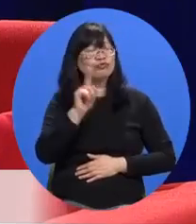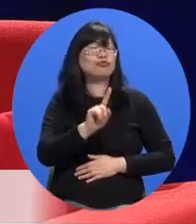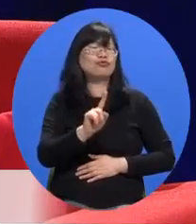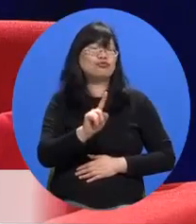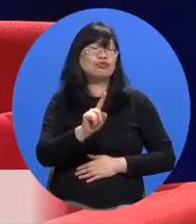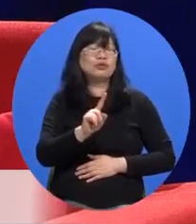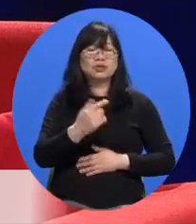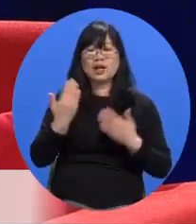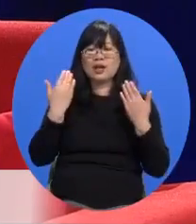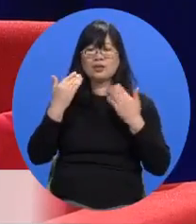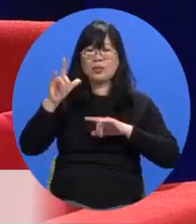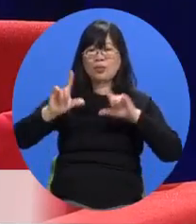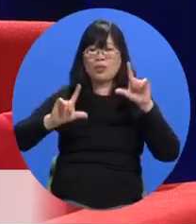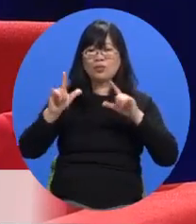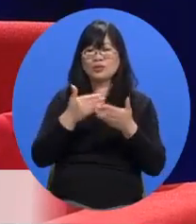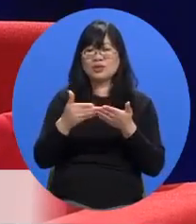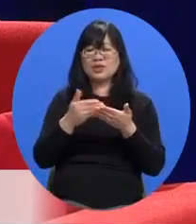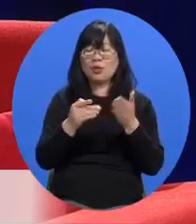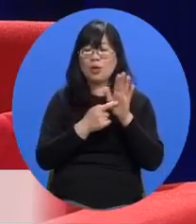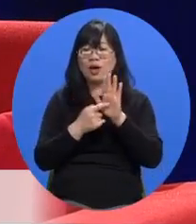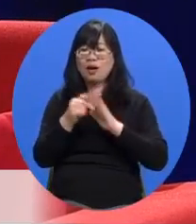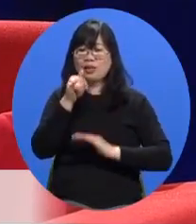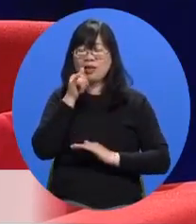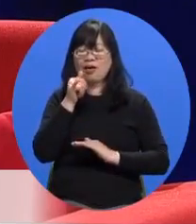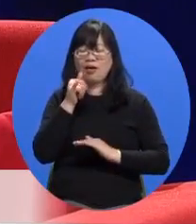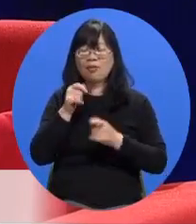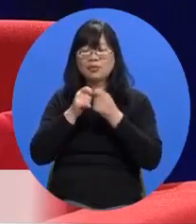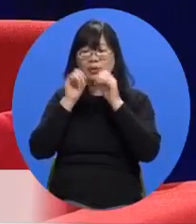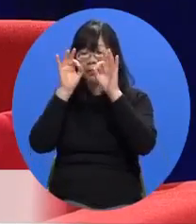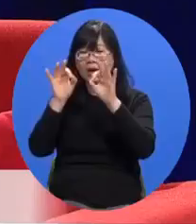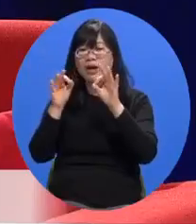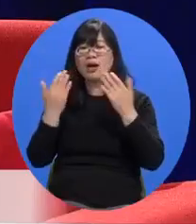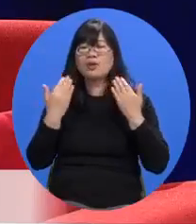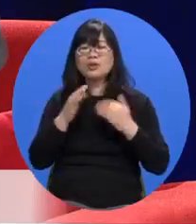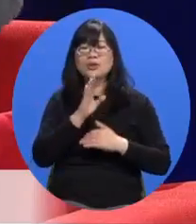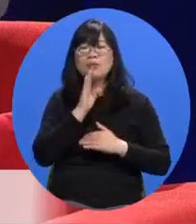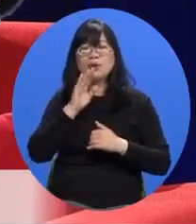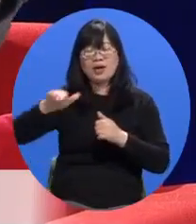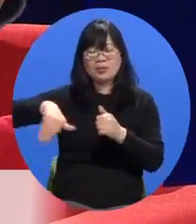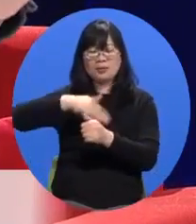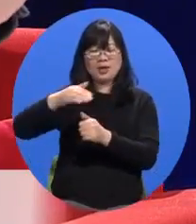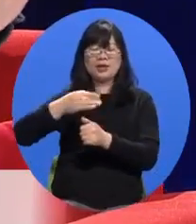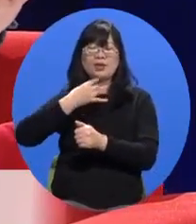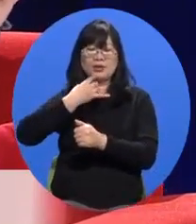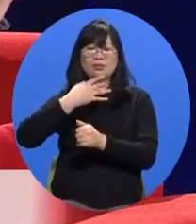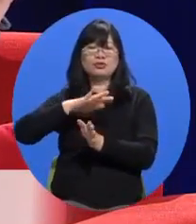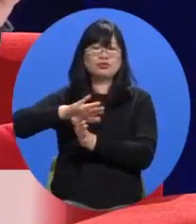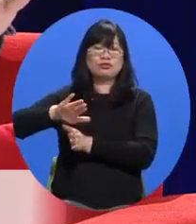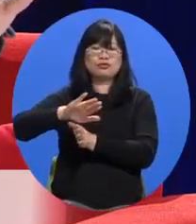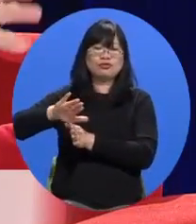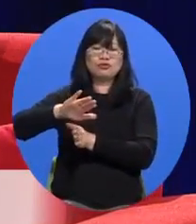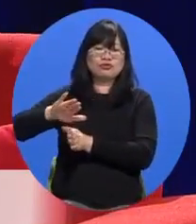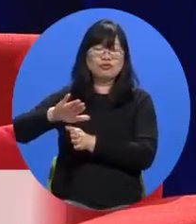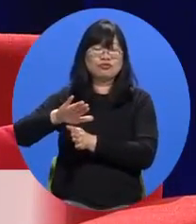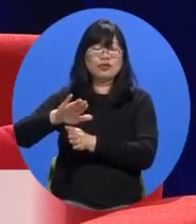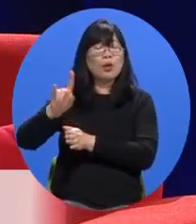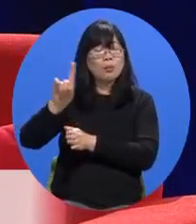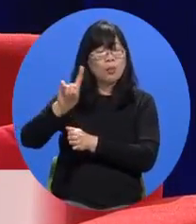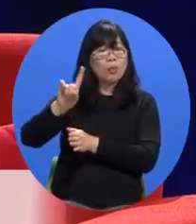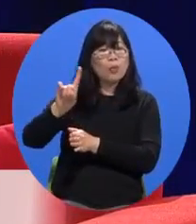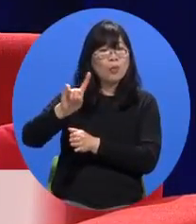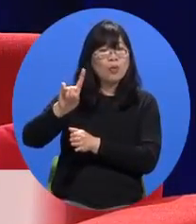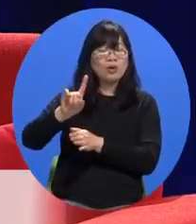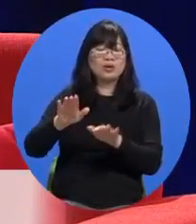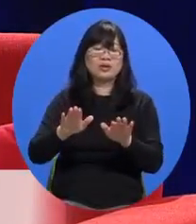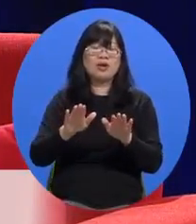도대체 학교는 어떤 모습으로 그려지는가를 유심히 봤는데 학교는 정말 배경일 뿐이더라고요. 그게 어떻게